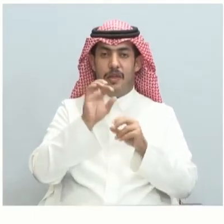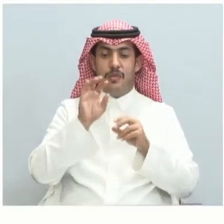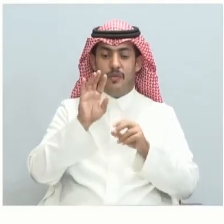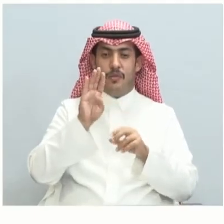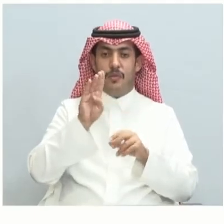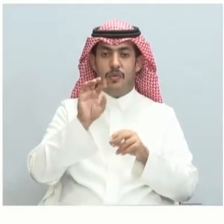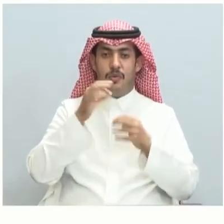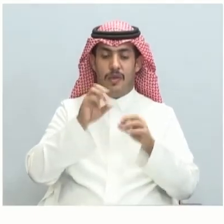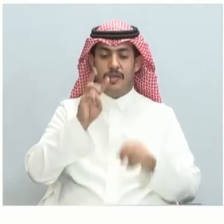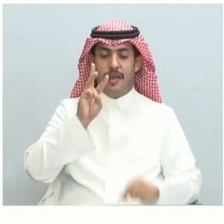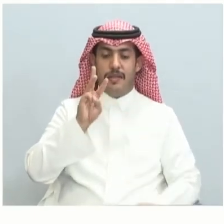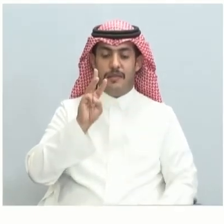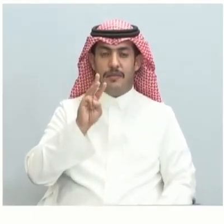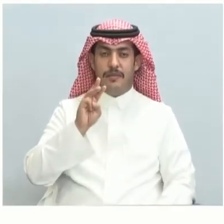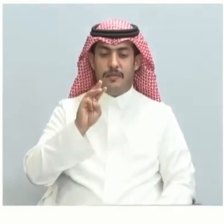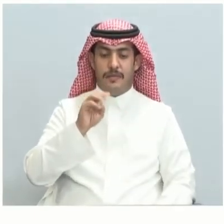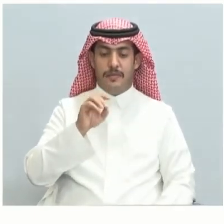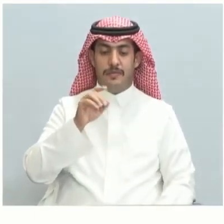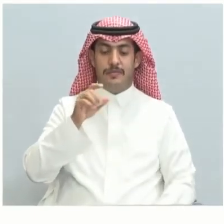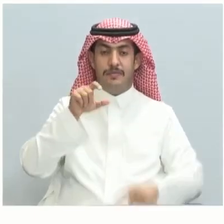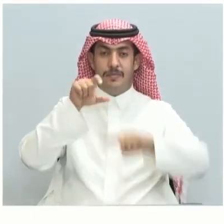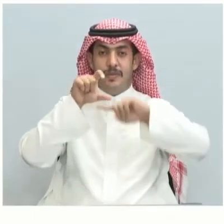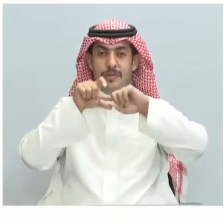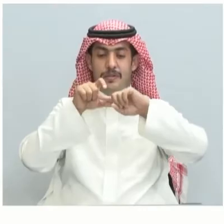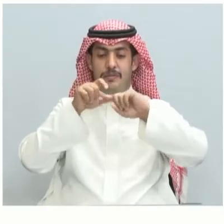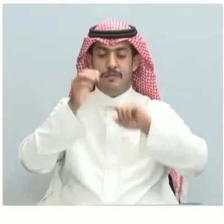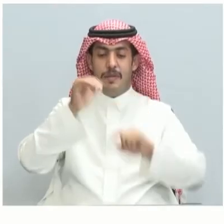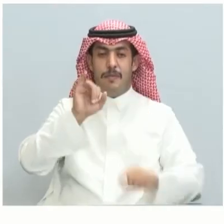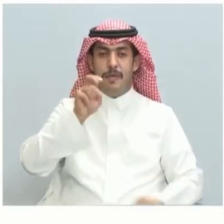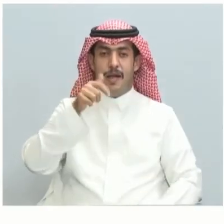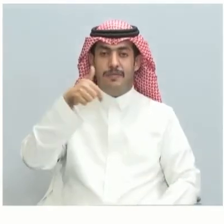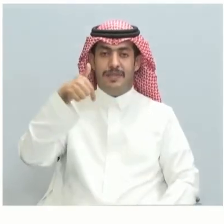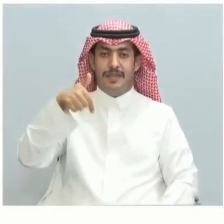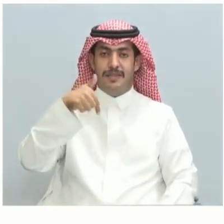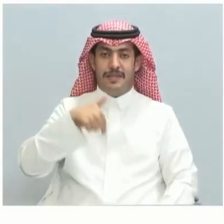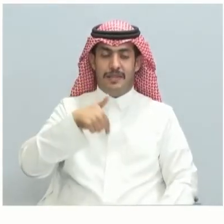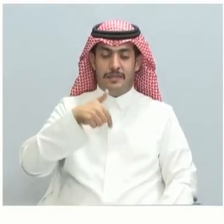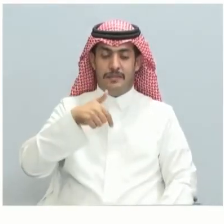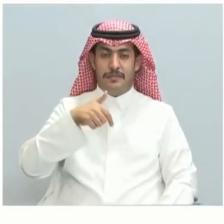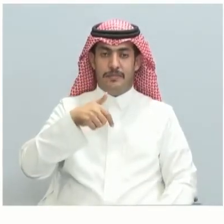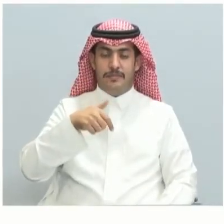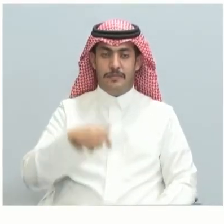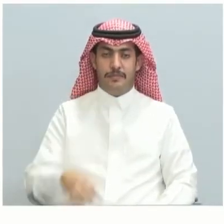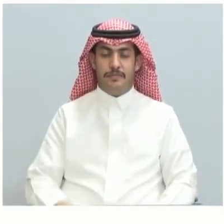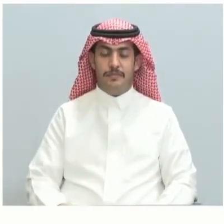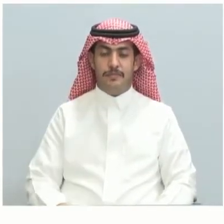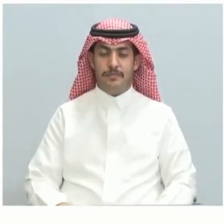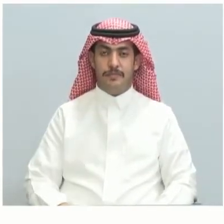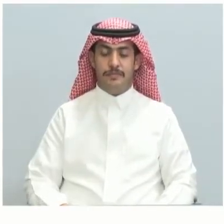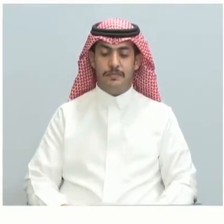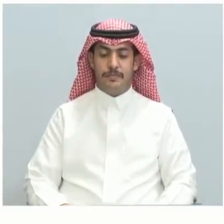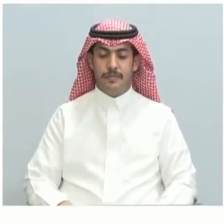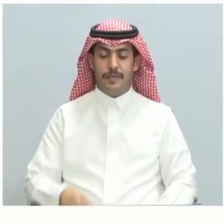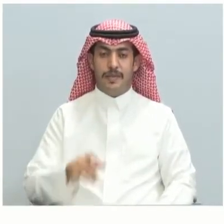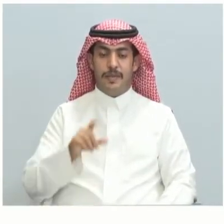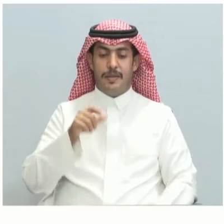بارك الله فيكم المقسوم عليه هو المقام سته ابناء وبناته سيكون نفس المقام لن يتغير